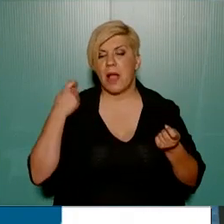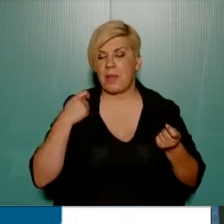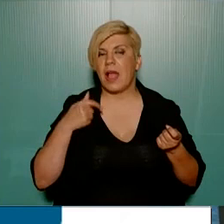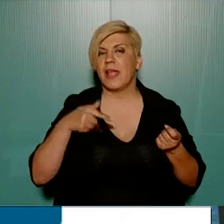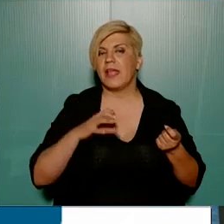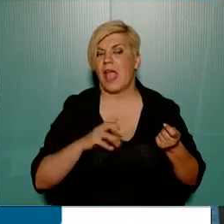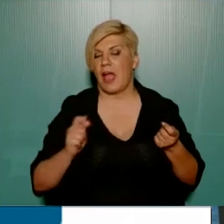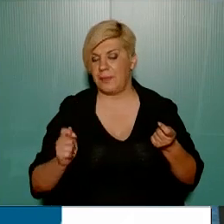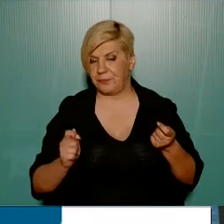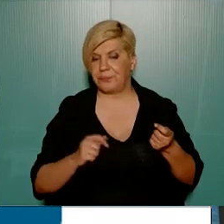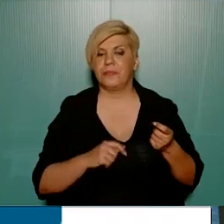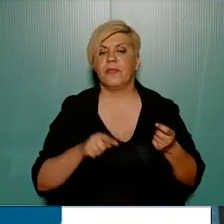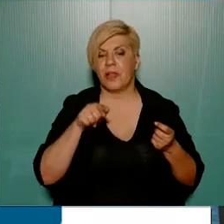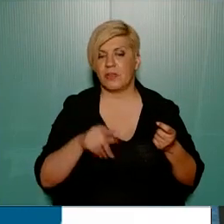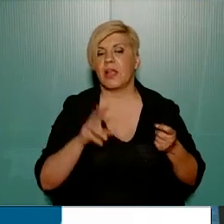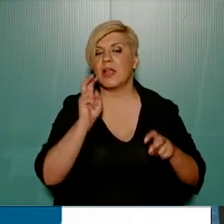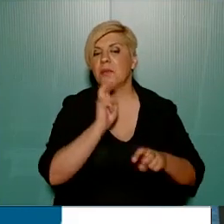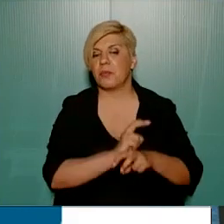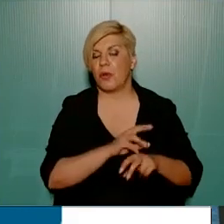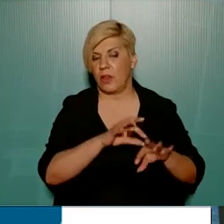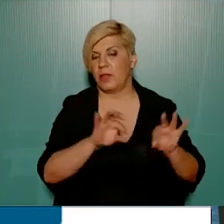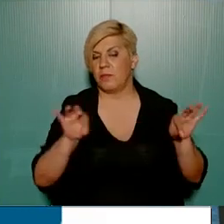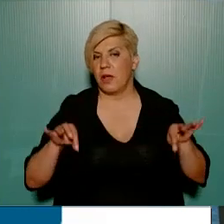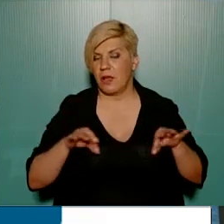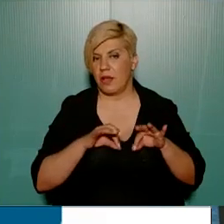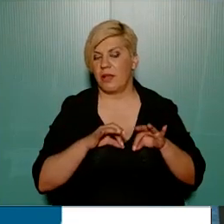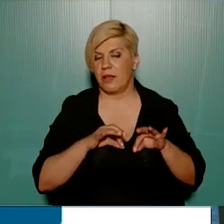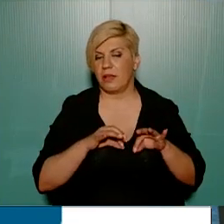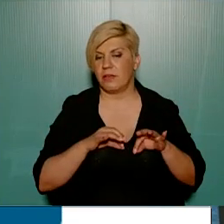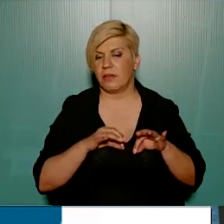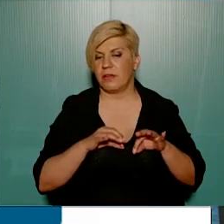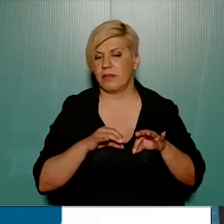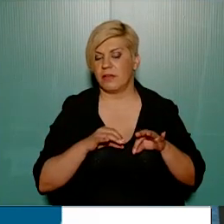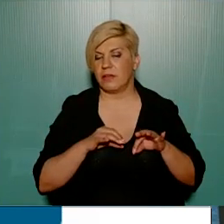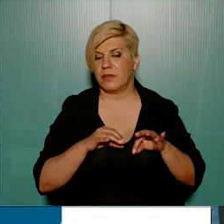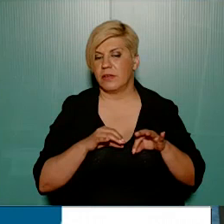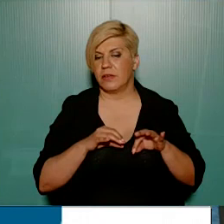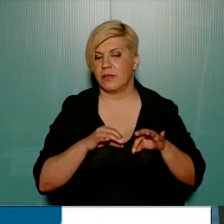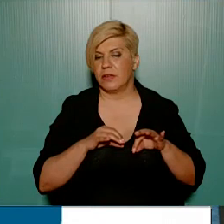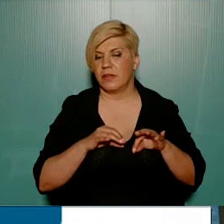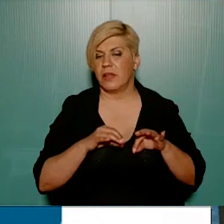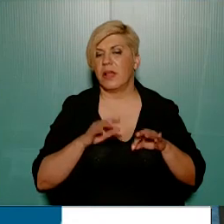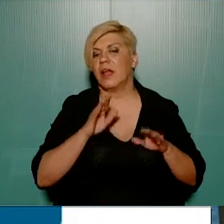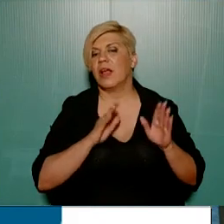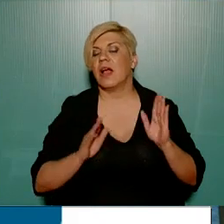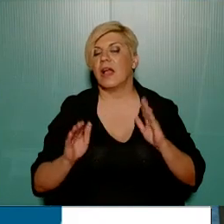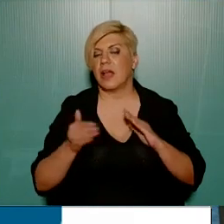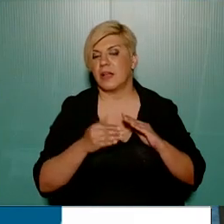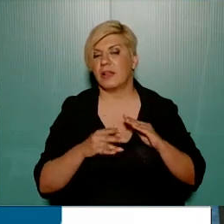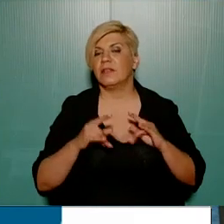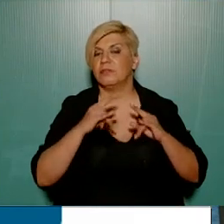Αυτό είναι ένα υπόλοιμα ενός τραμ, θα επανέλθω στα οχήματα, που είναι κάτω από την